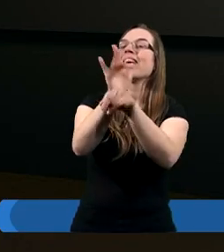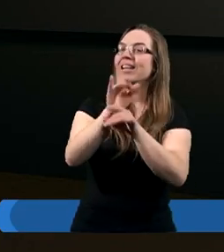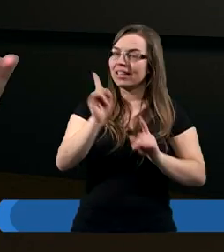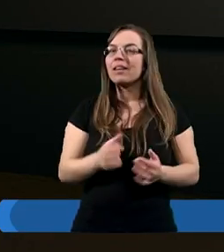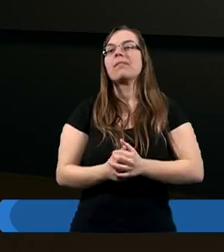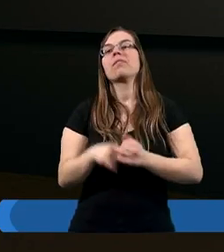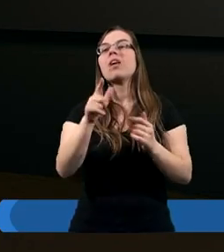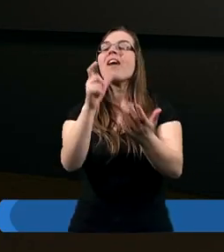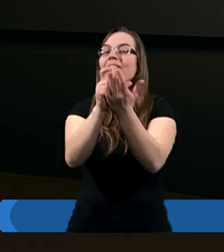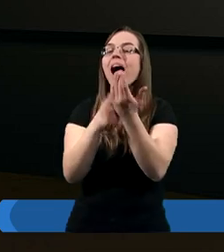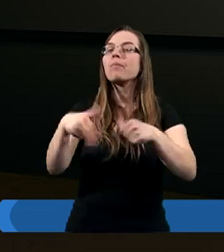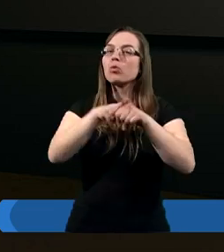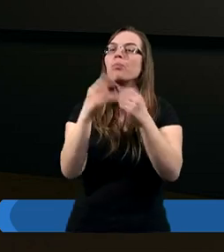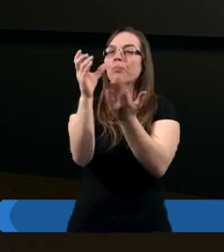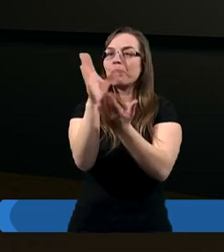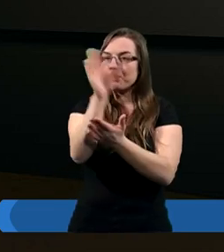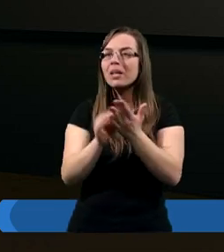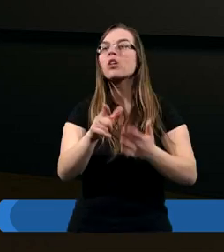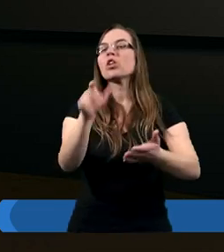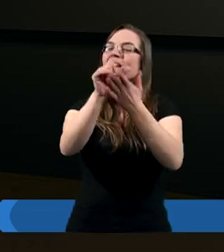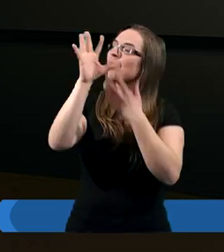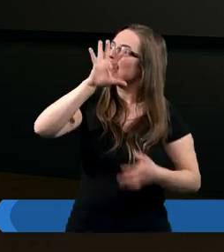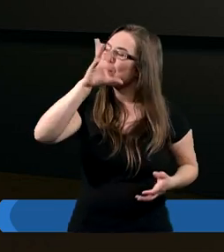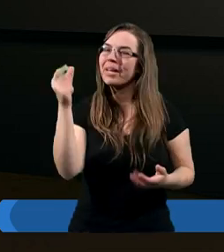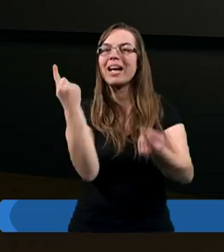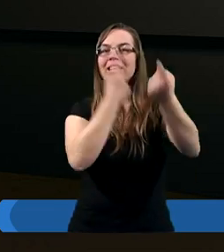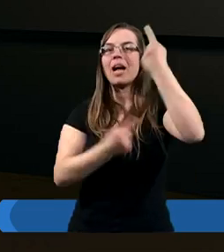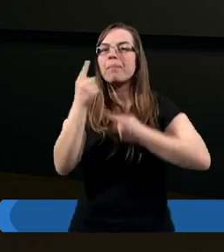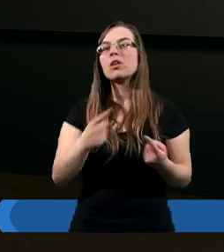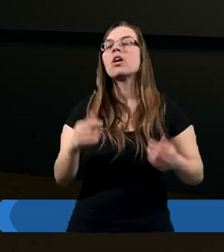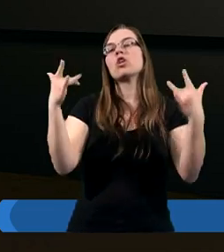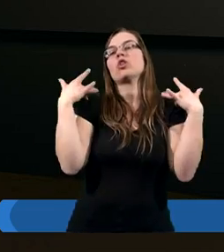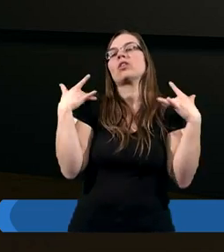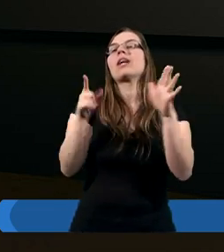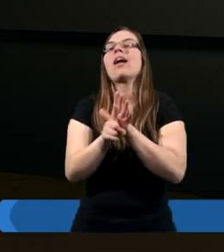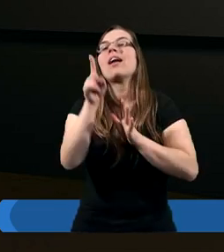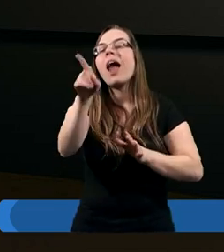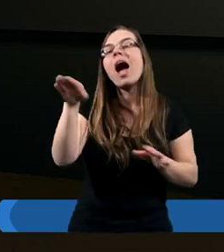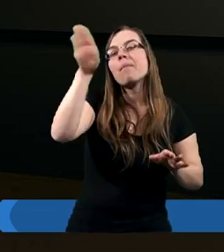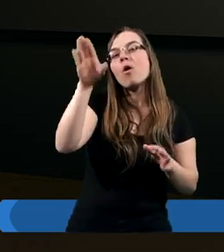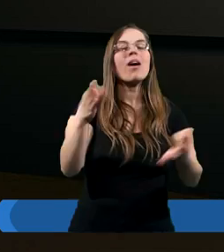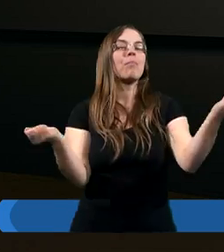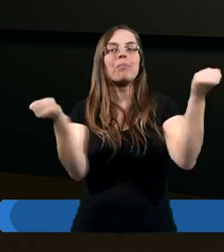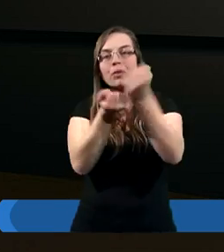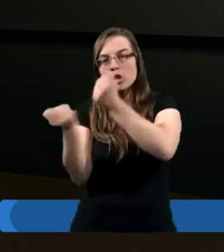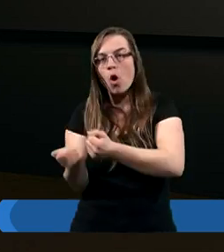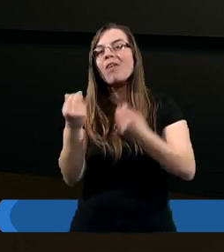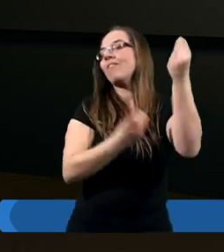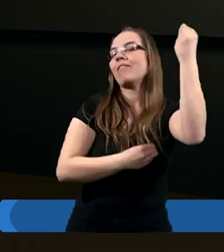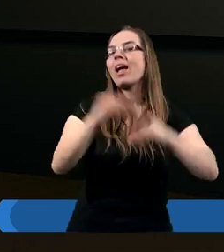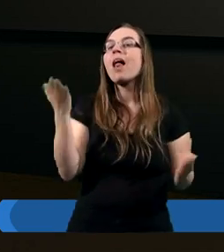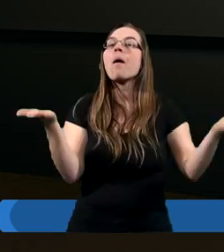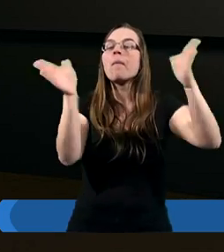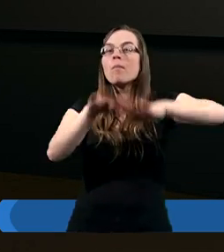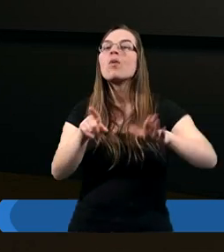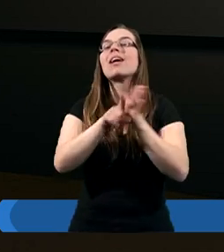fragmentu, który przytoczyłeś, płynie też taka piękna myśl. Życie dla Boga przynosi wielkie błogosławieństwo dla